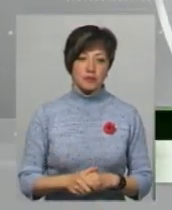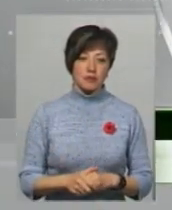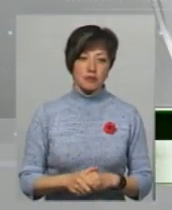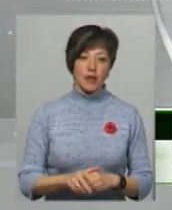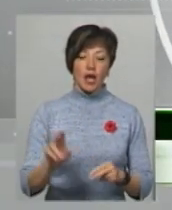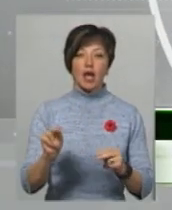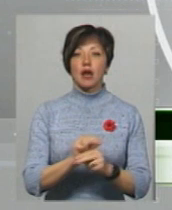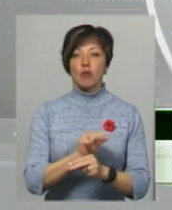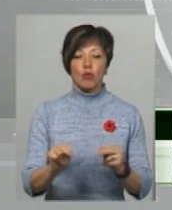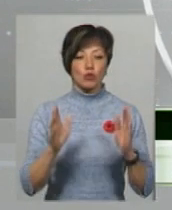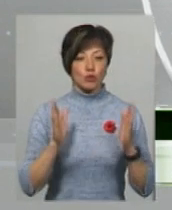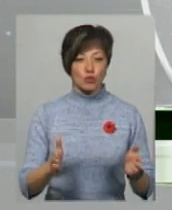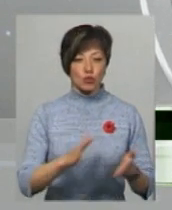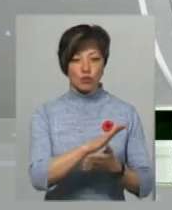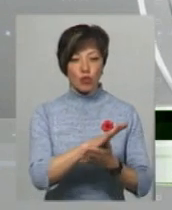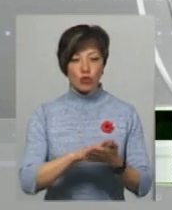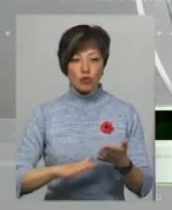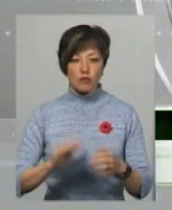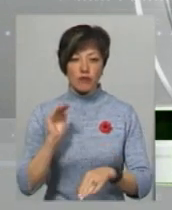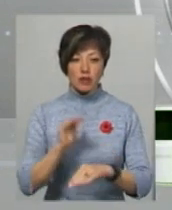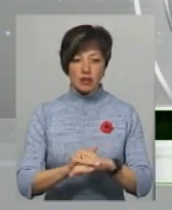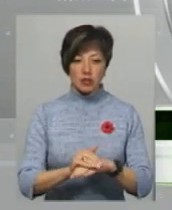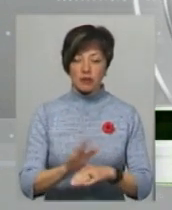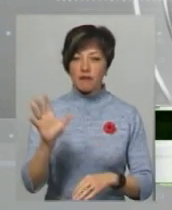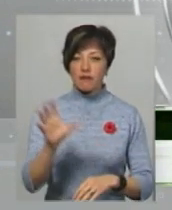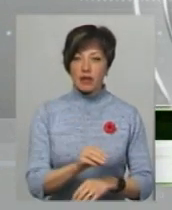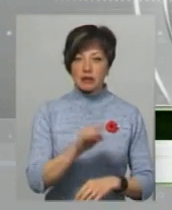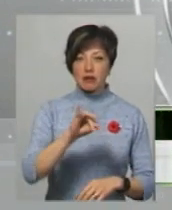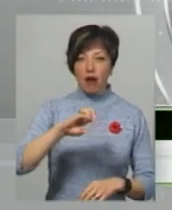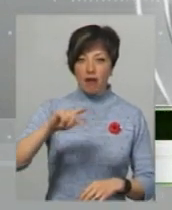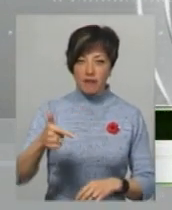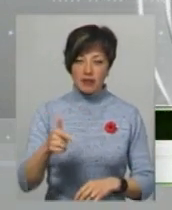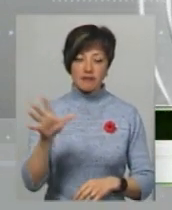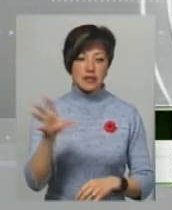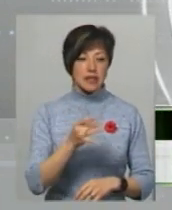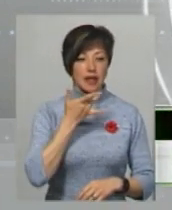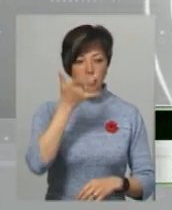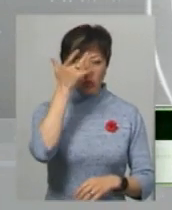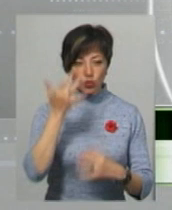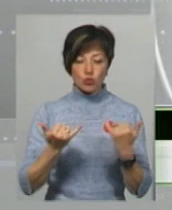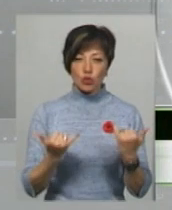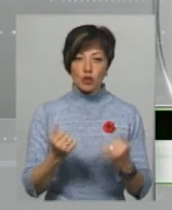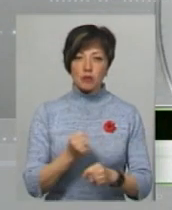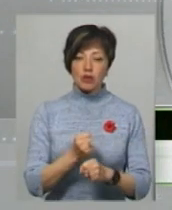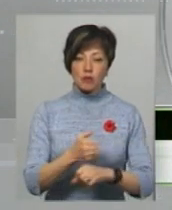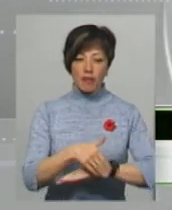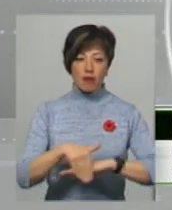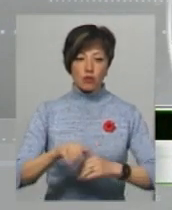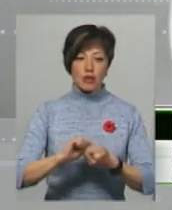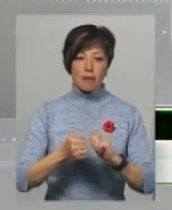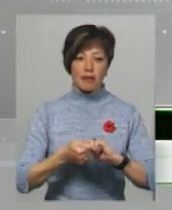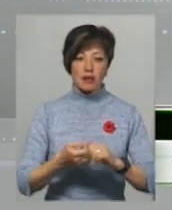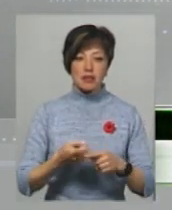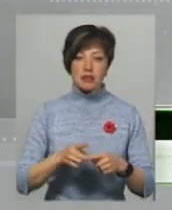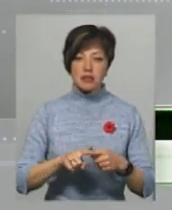Ремонти будуть продовжуватися фактично весь травень і фактично все літо. Сьогодні ми працюємо на вулиці Кам'янецькій,